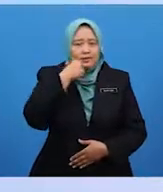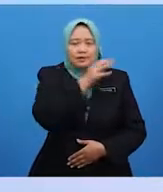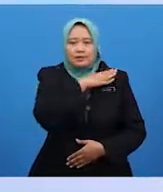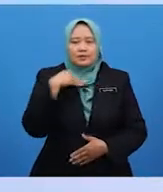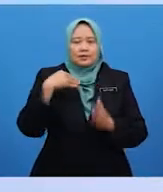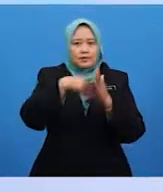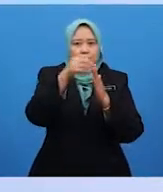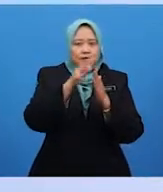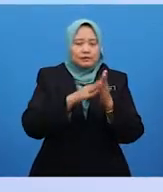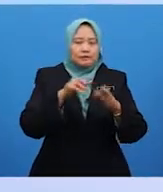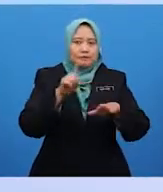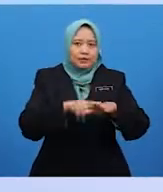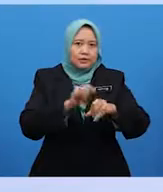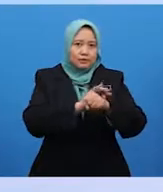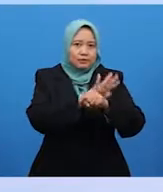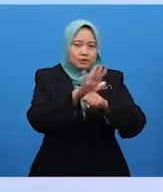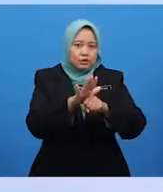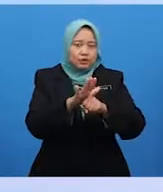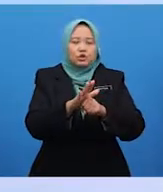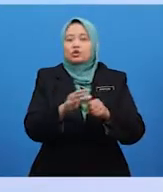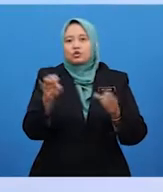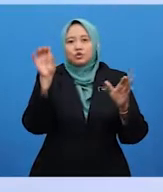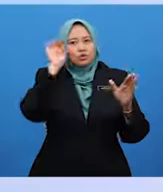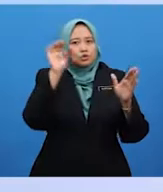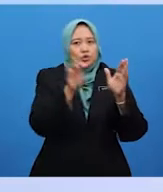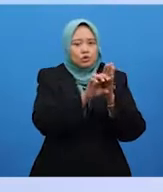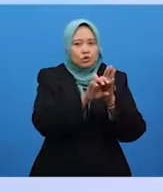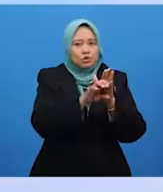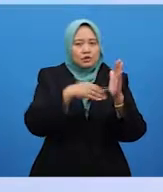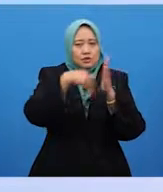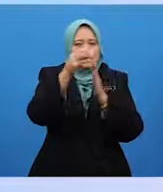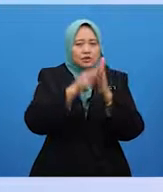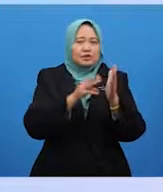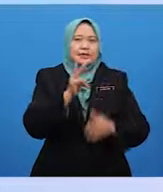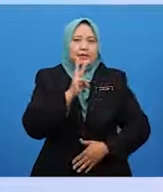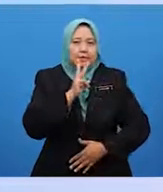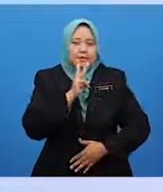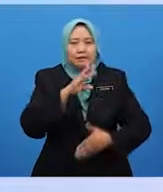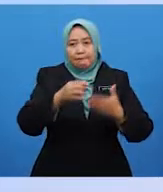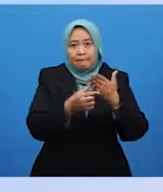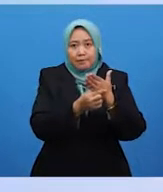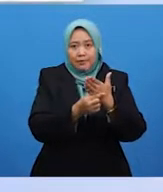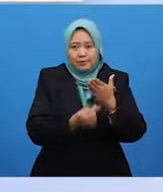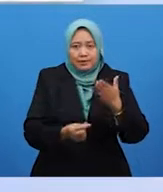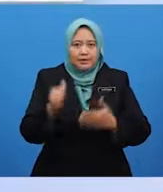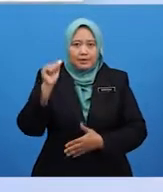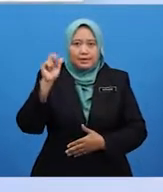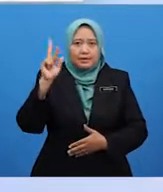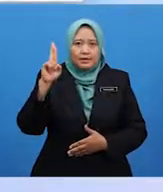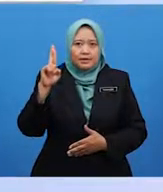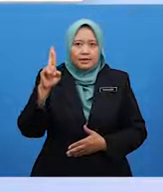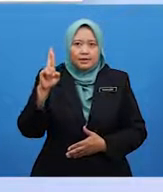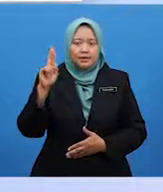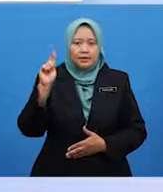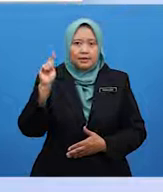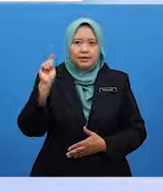permukaan seperti contoh cat air, minyak, akrilik dan cat guci. Biasanya